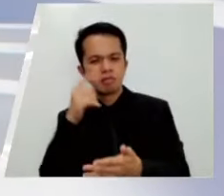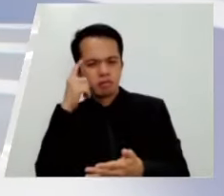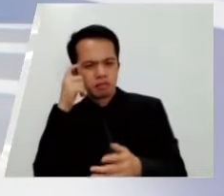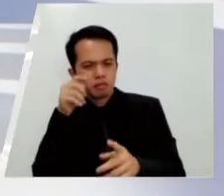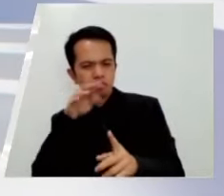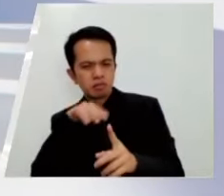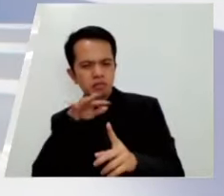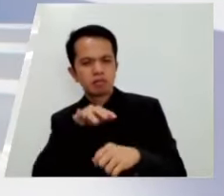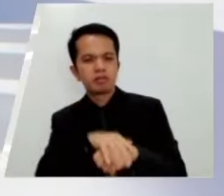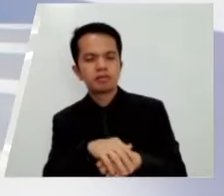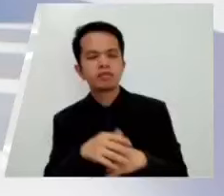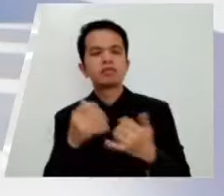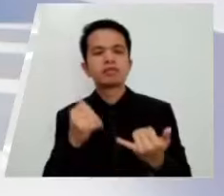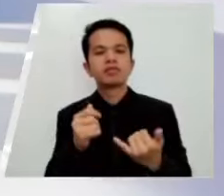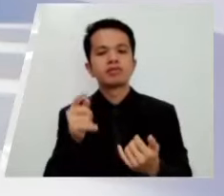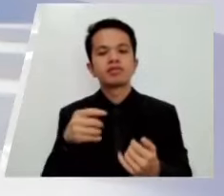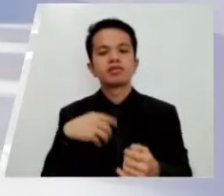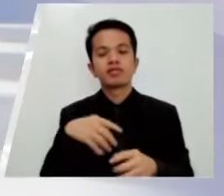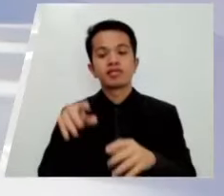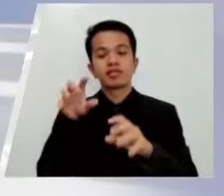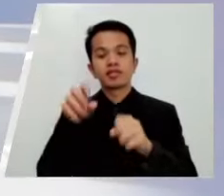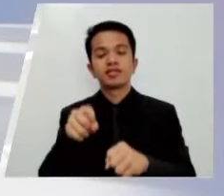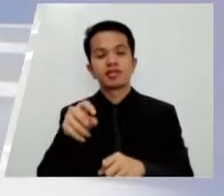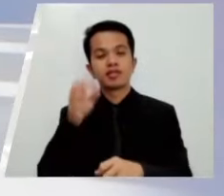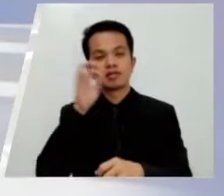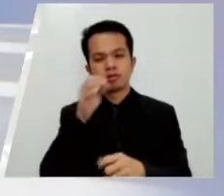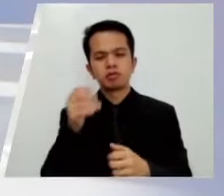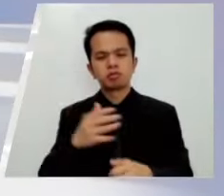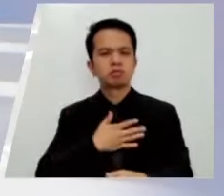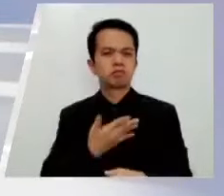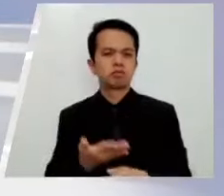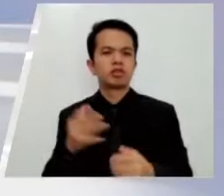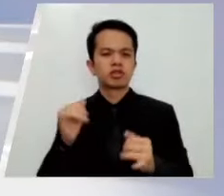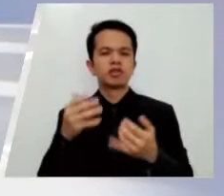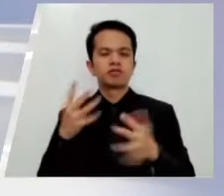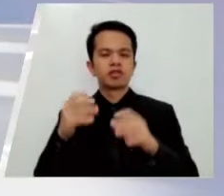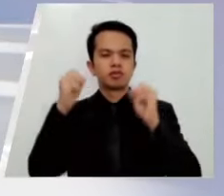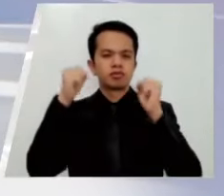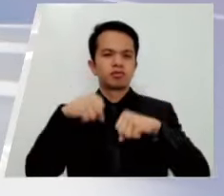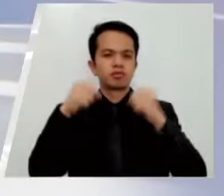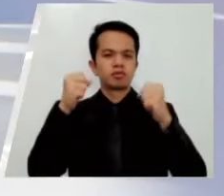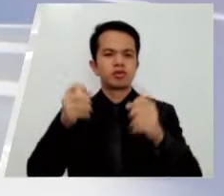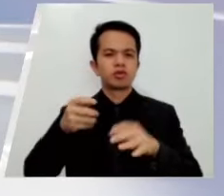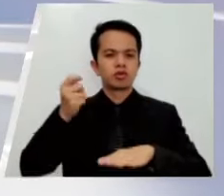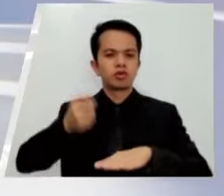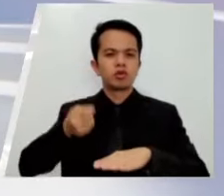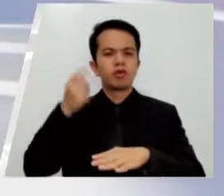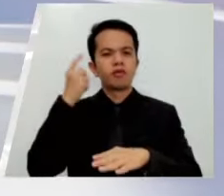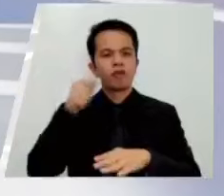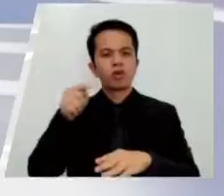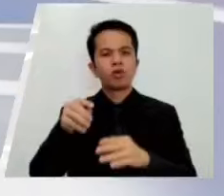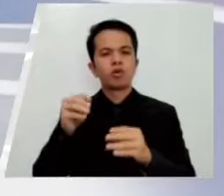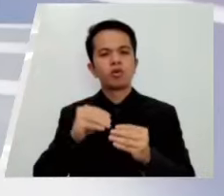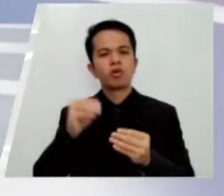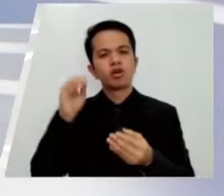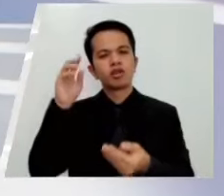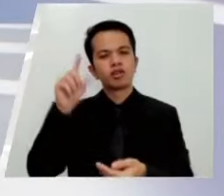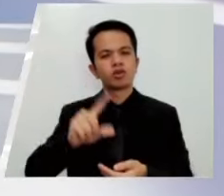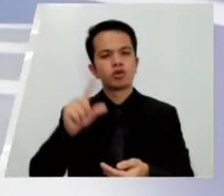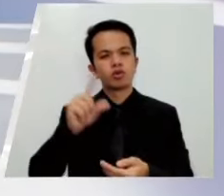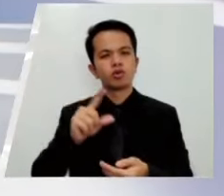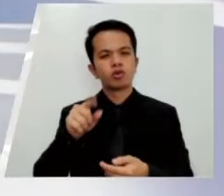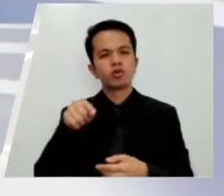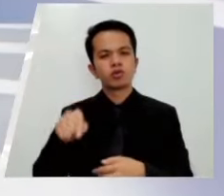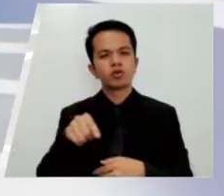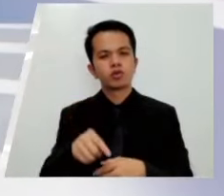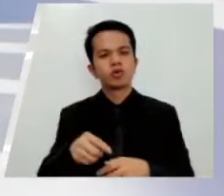ng na-convict na Pinay ang kanyang ginawa at nakipagkasundo sa korte para sa mas mababang sentensya. Ayon sa biktima,